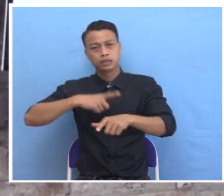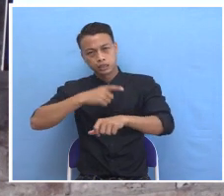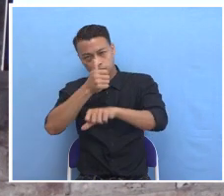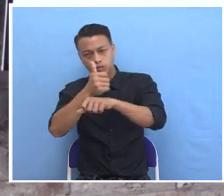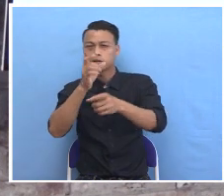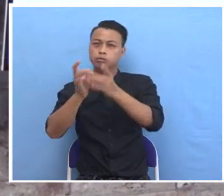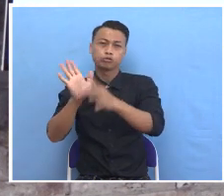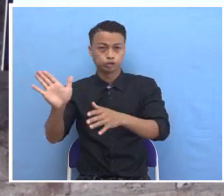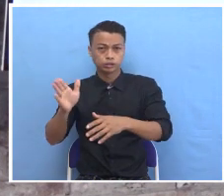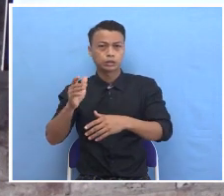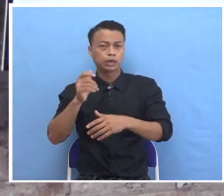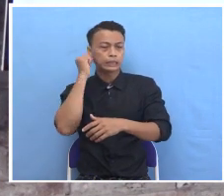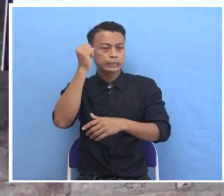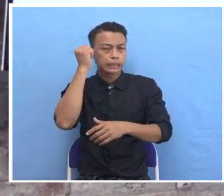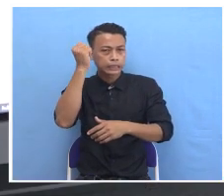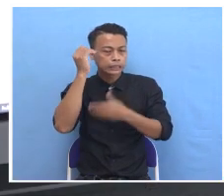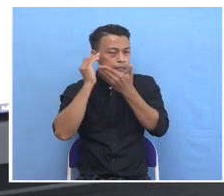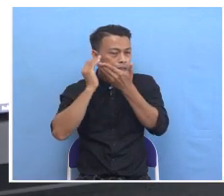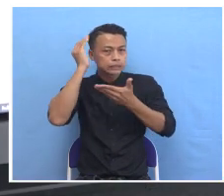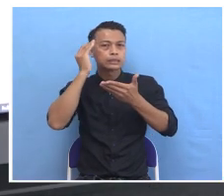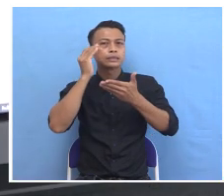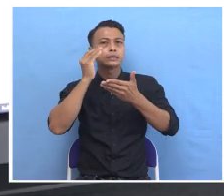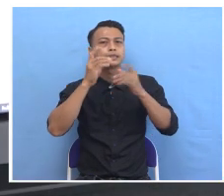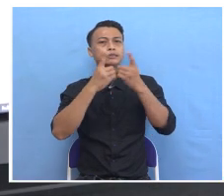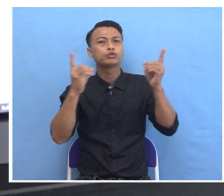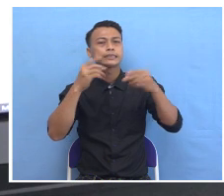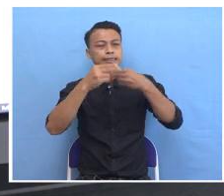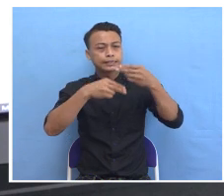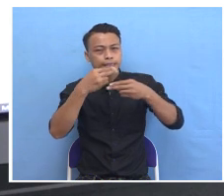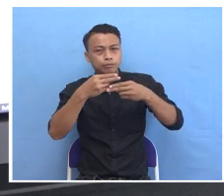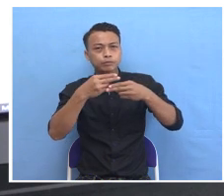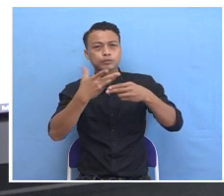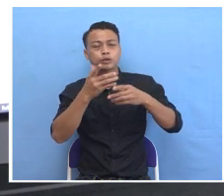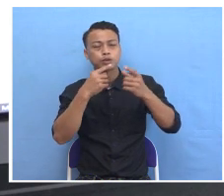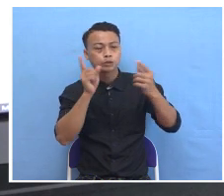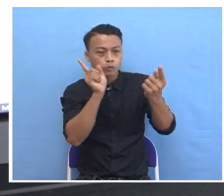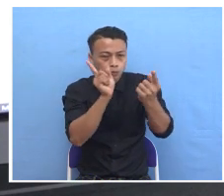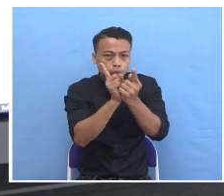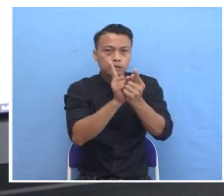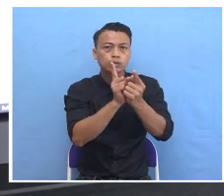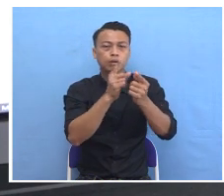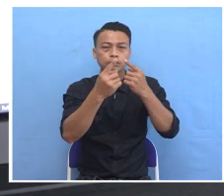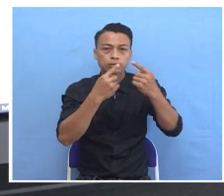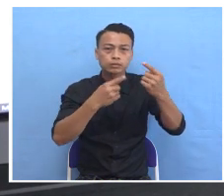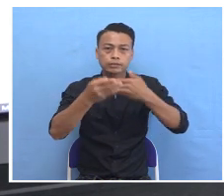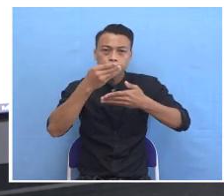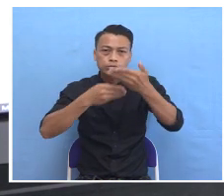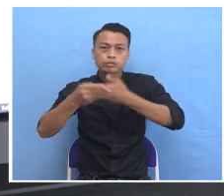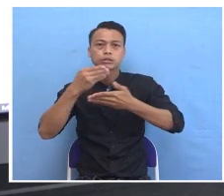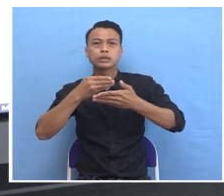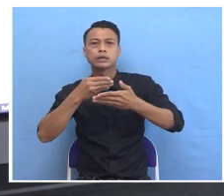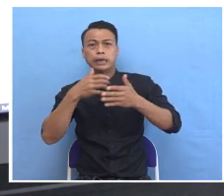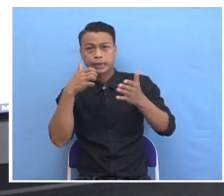zong ni le shime tai nare ye jare ma shire democracy jin jin mu bo tui zong suni piro ma pi shanai ne sure jin jin puri ya a ne ni